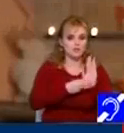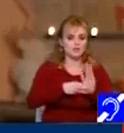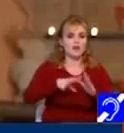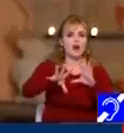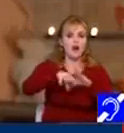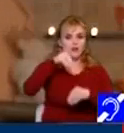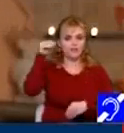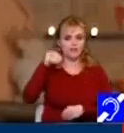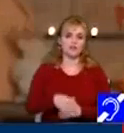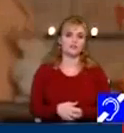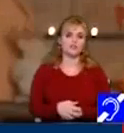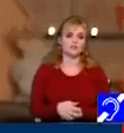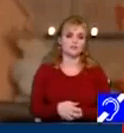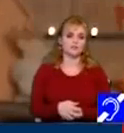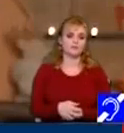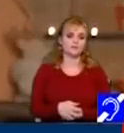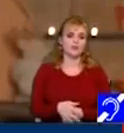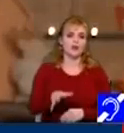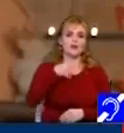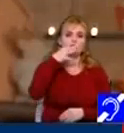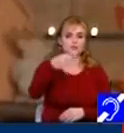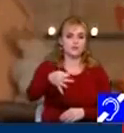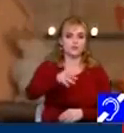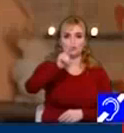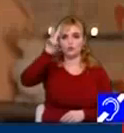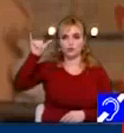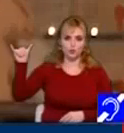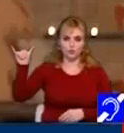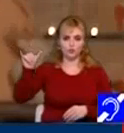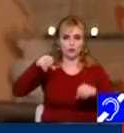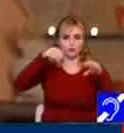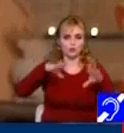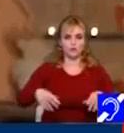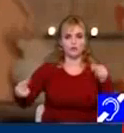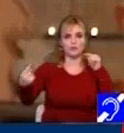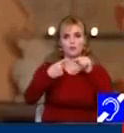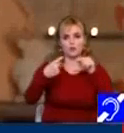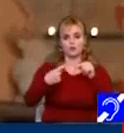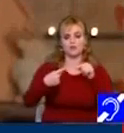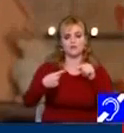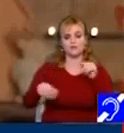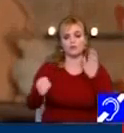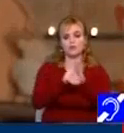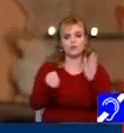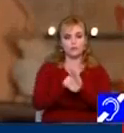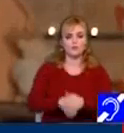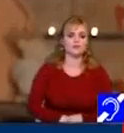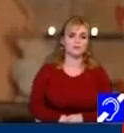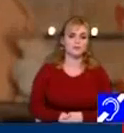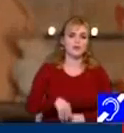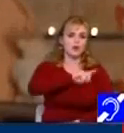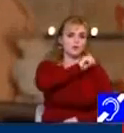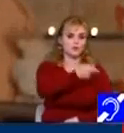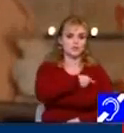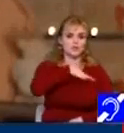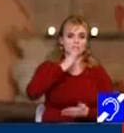alege grâul de neghina. Vom spune un nu hotărât corupției. Vom demonstra că puterea aparține oamenilor